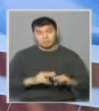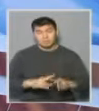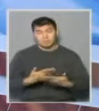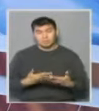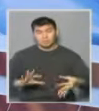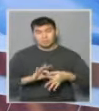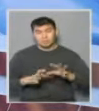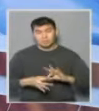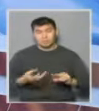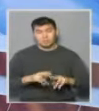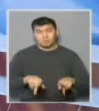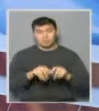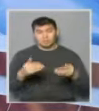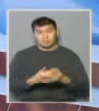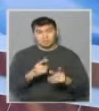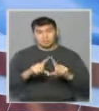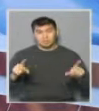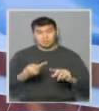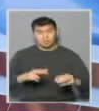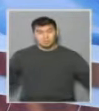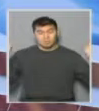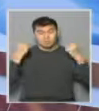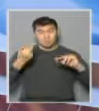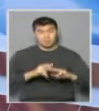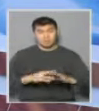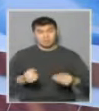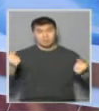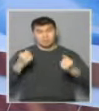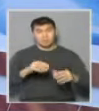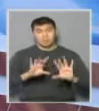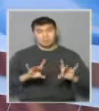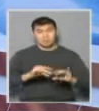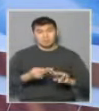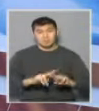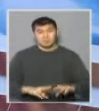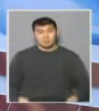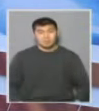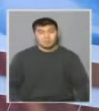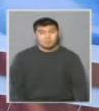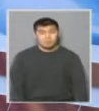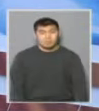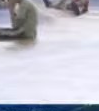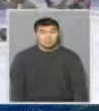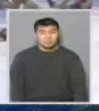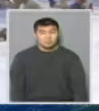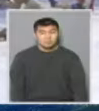неолимпийских видов спорта была открыта новая школа. О спортивных достижениях наших спортсменов расскажет моя коллега.